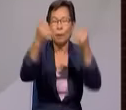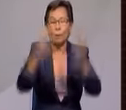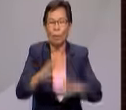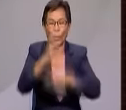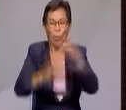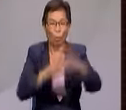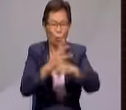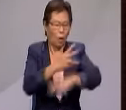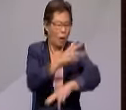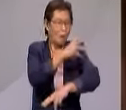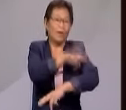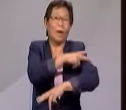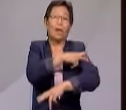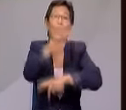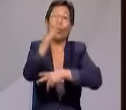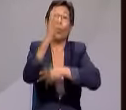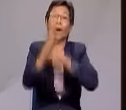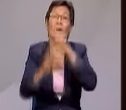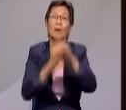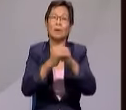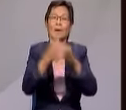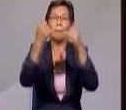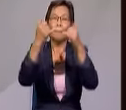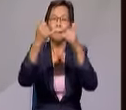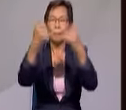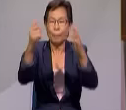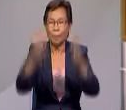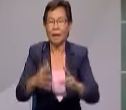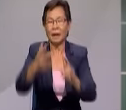Anders Antonsen dari Denmark pada pusingan pertama.